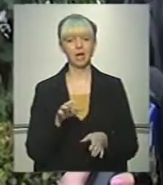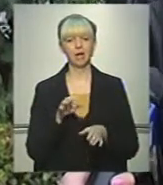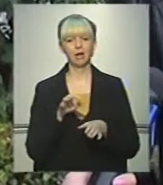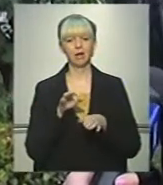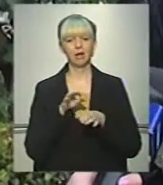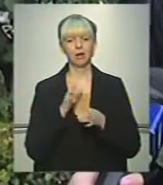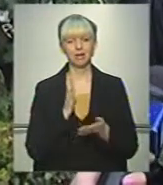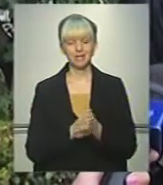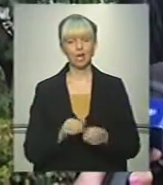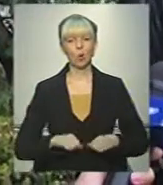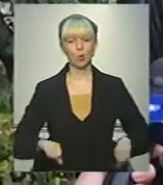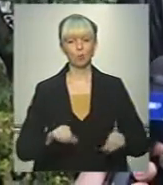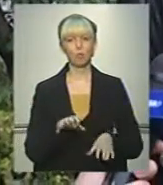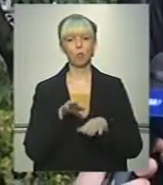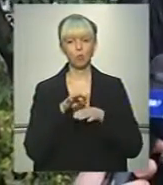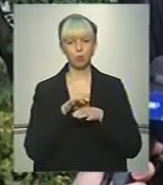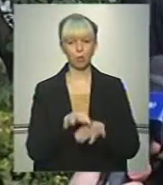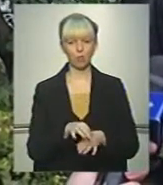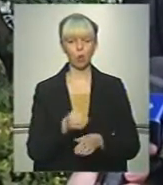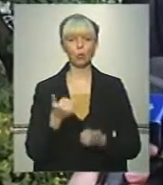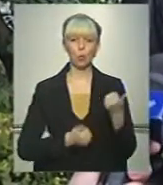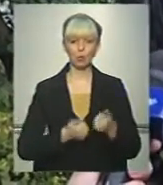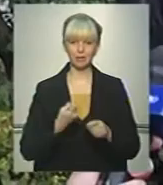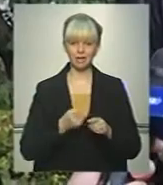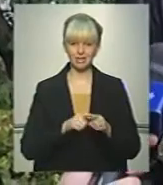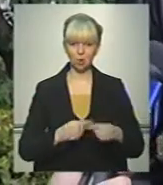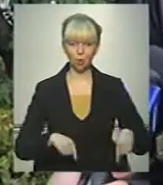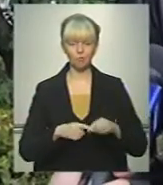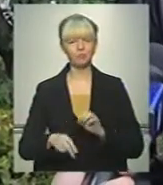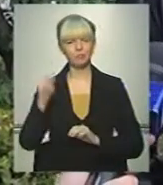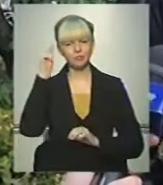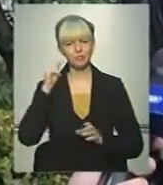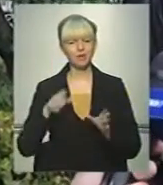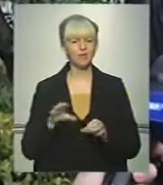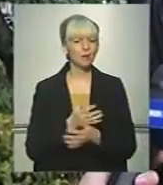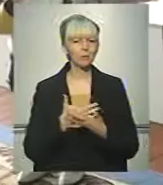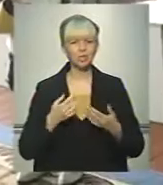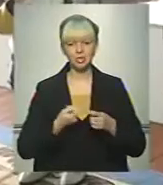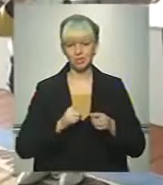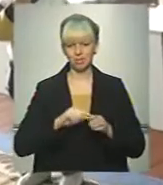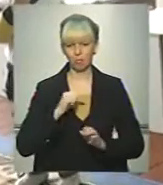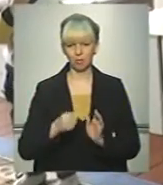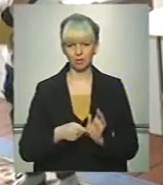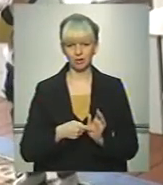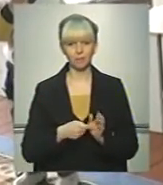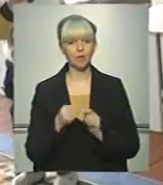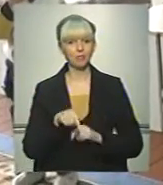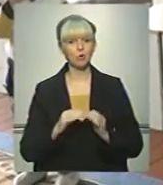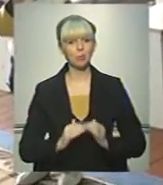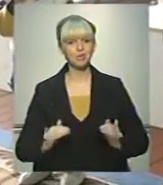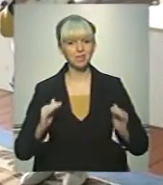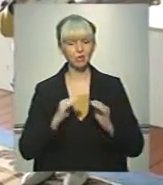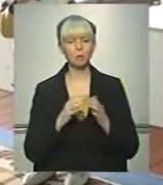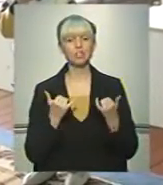проводиться, є комісія, проводиться конкурс на ці об'єкти, вивчається всебічно ці всі питання. А у цьому садочку